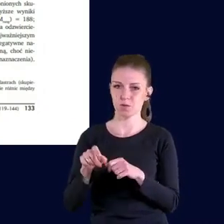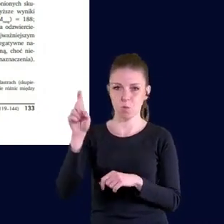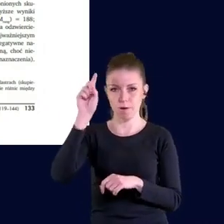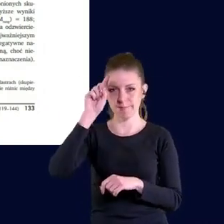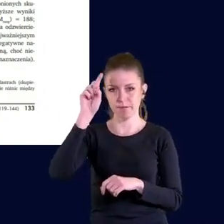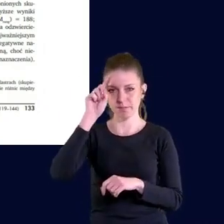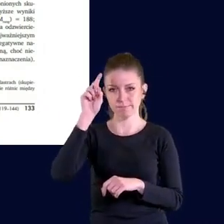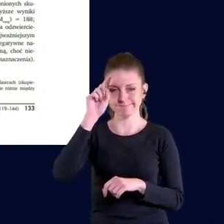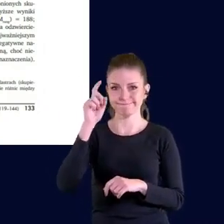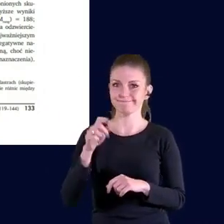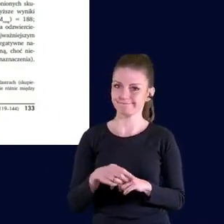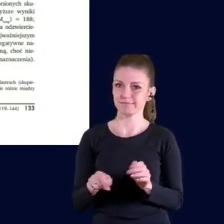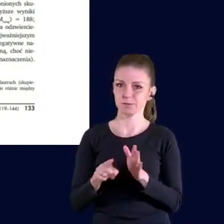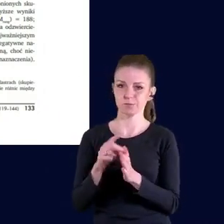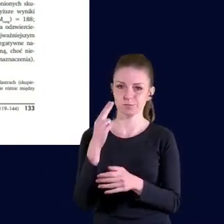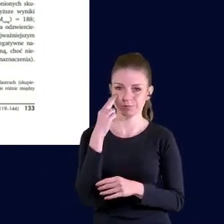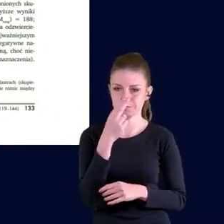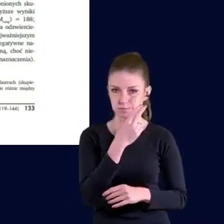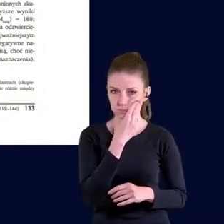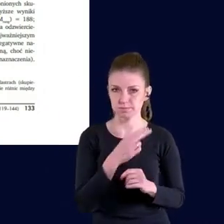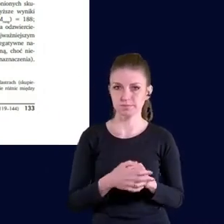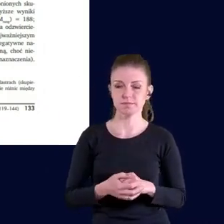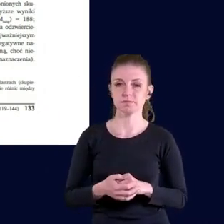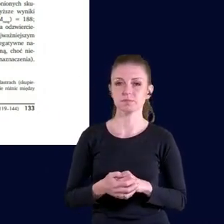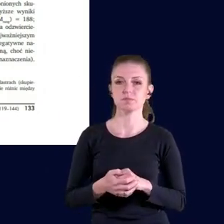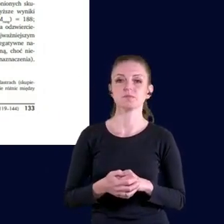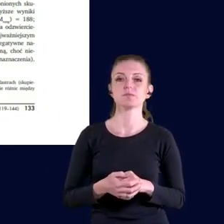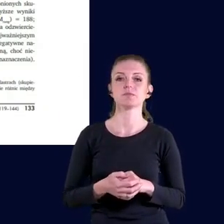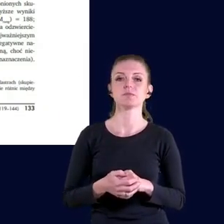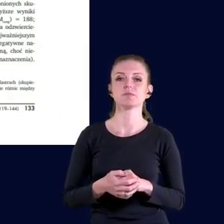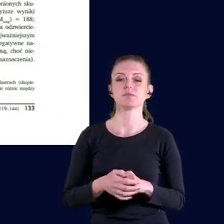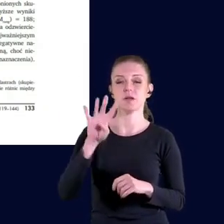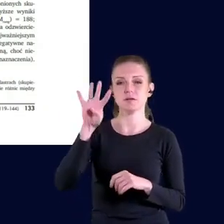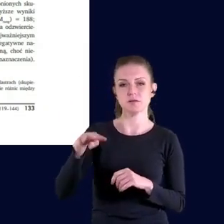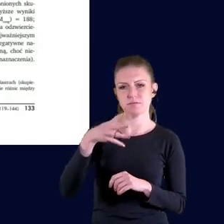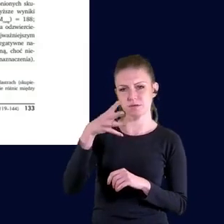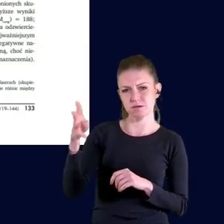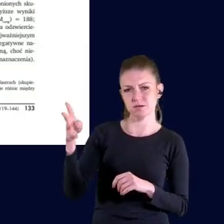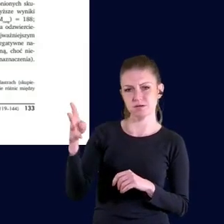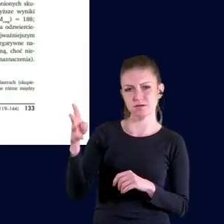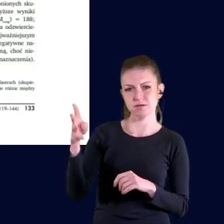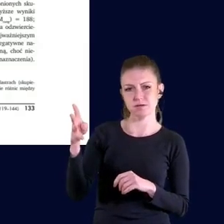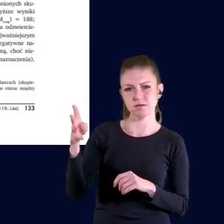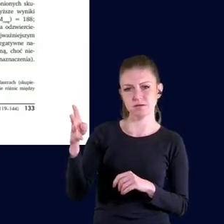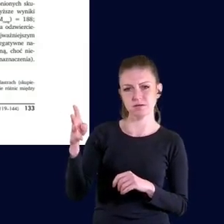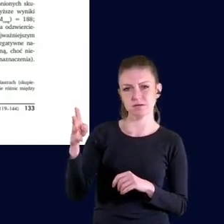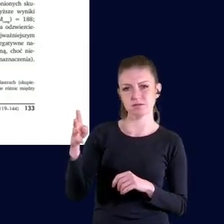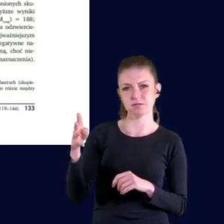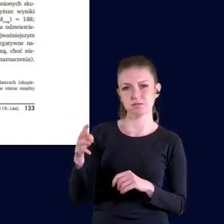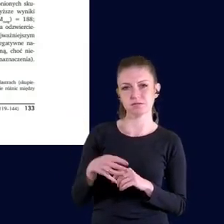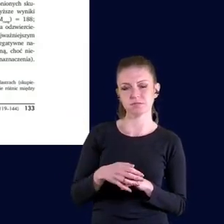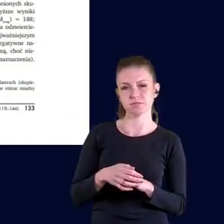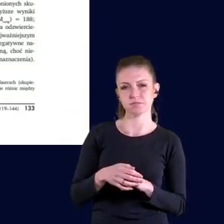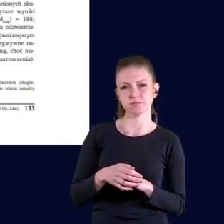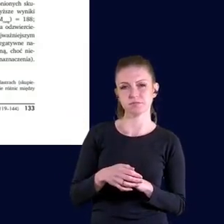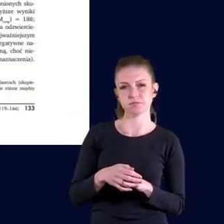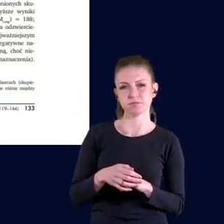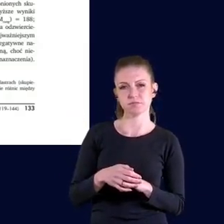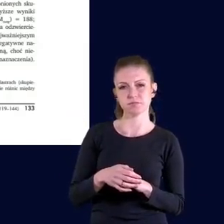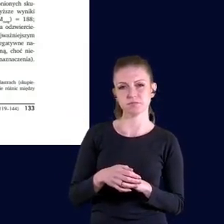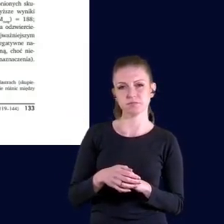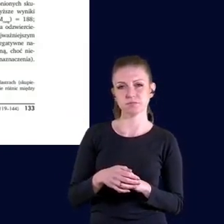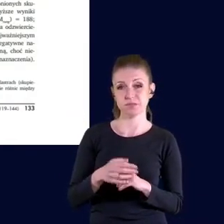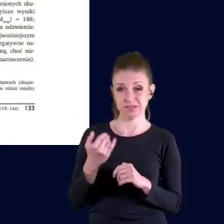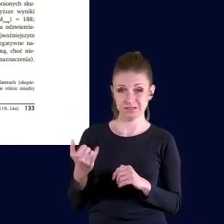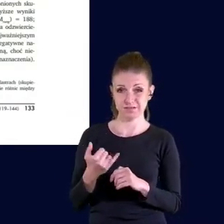przypadku adaptacji ale tabelę też mają to do siebie że no być może nie zawsze chcemy akurat